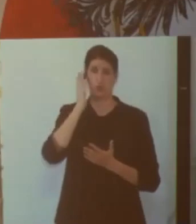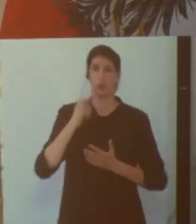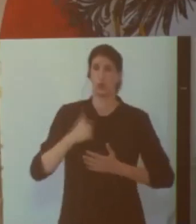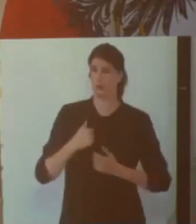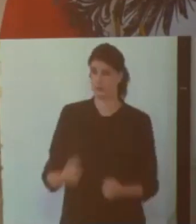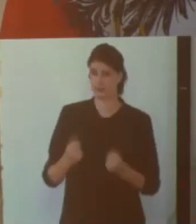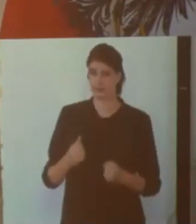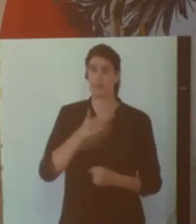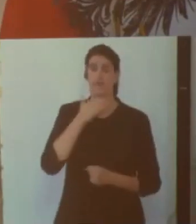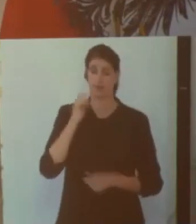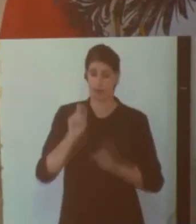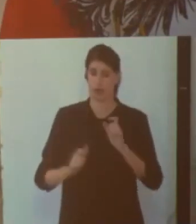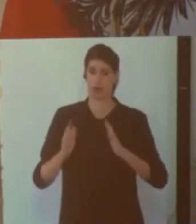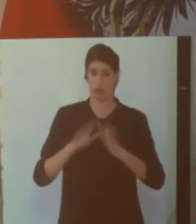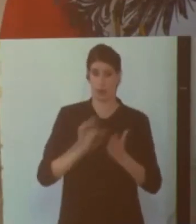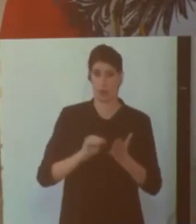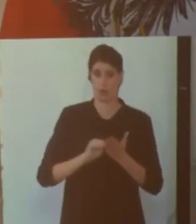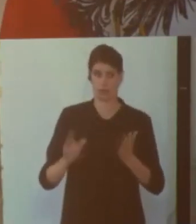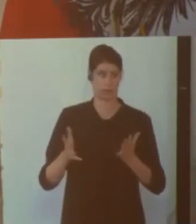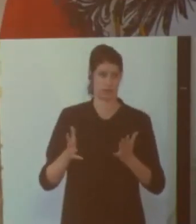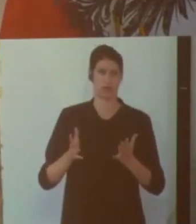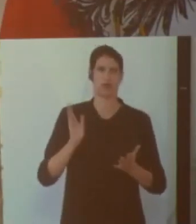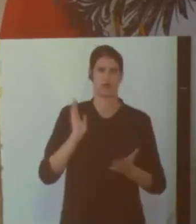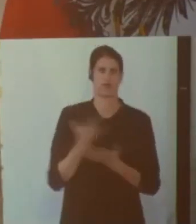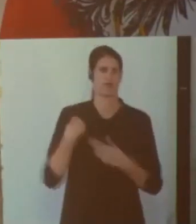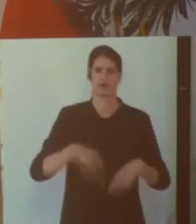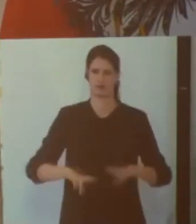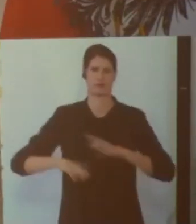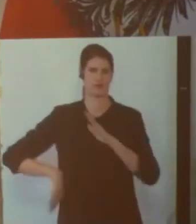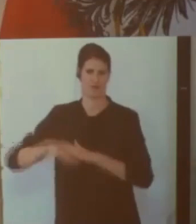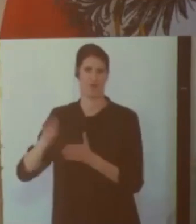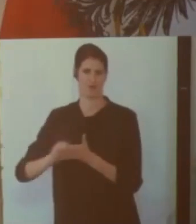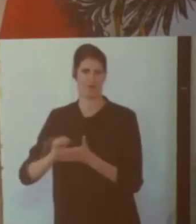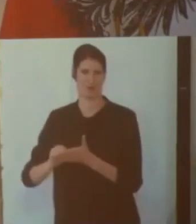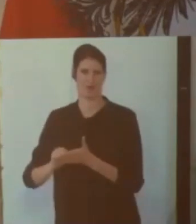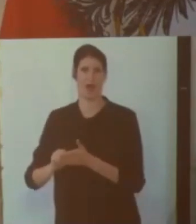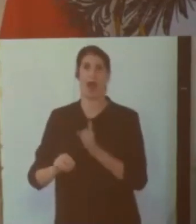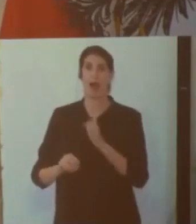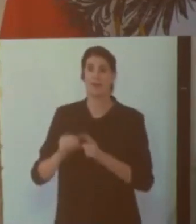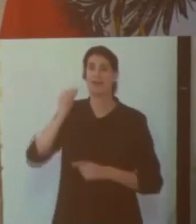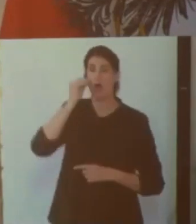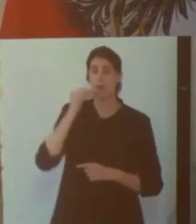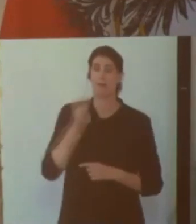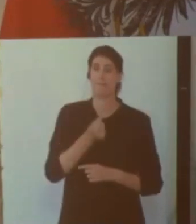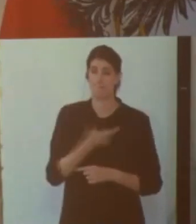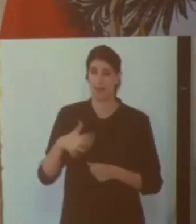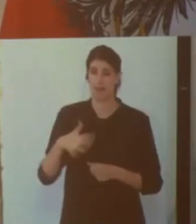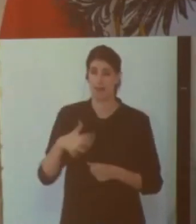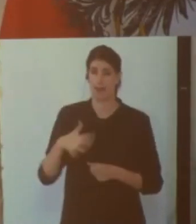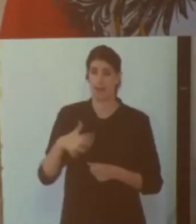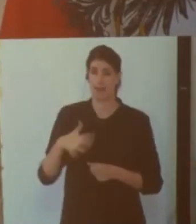vollständig in ihre Büros zurückkehren. Aber in einigen Bereichen wird das Homeoffice natürlich bleiben.